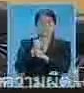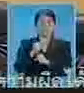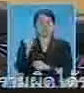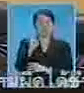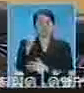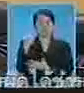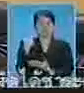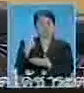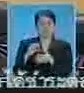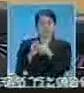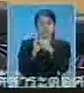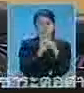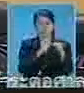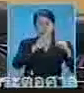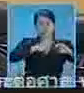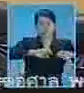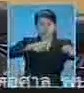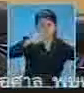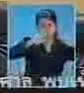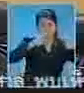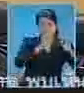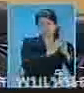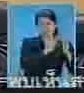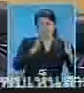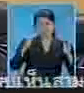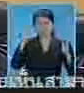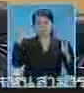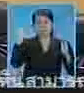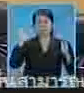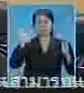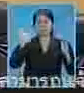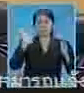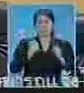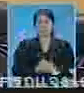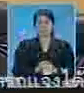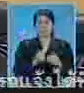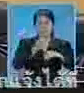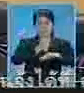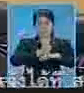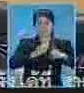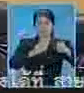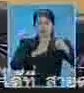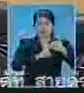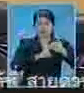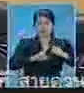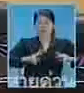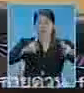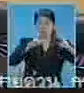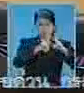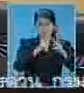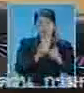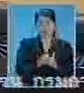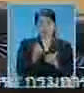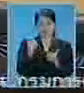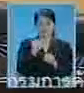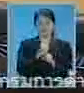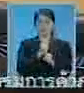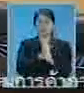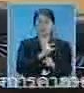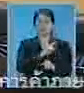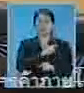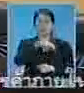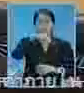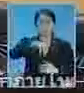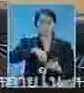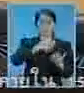ลายรัฐบาลและรัฐมนตรีช่วยประดิษฐ์ก็ได้รับมอบหมายจากรัฐมนตรีว่าการในสมัยที่ท่านเป็นรัฐบาลให้ดูแลกองสลากมาอ